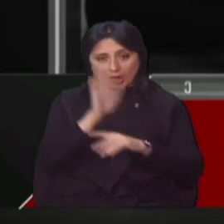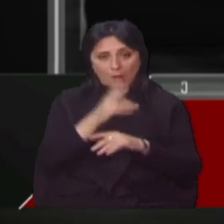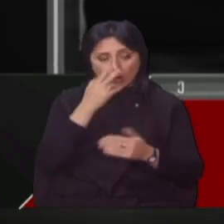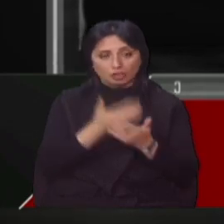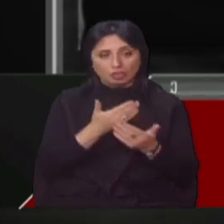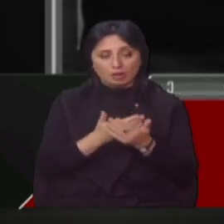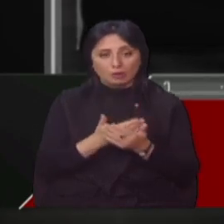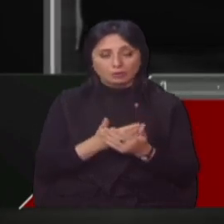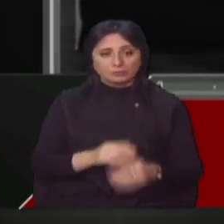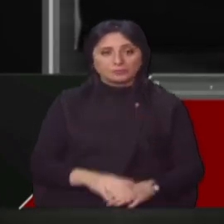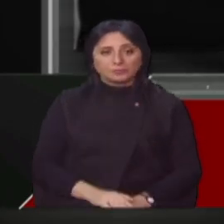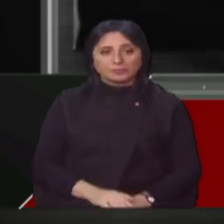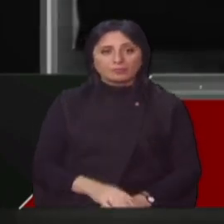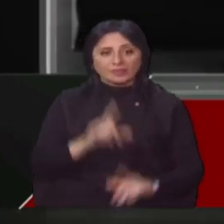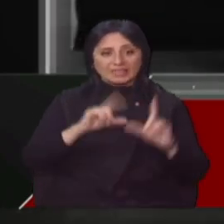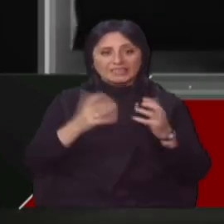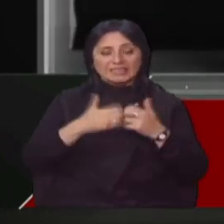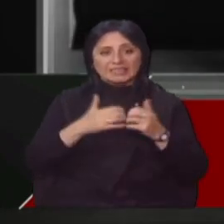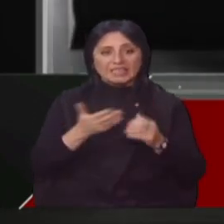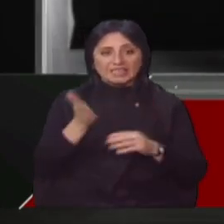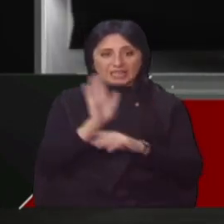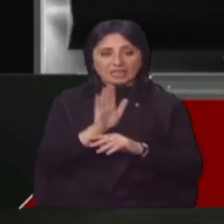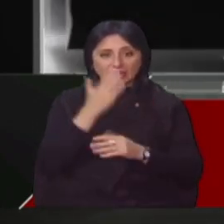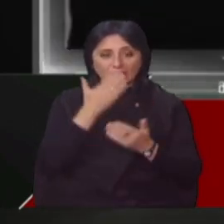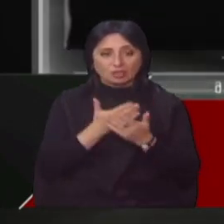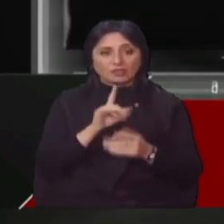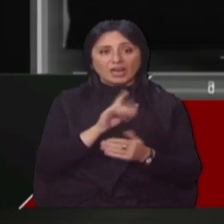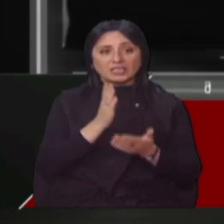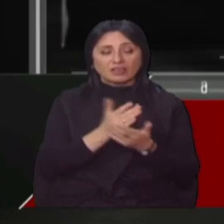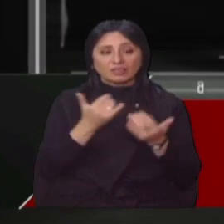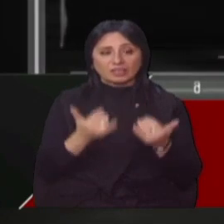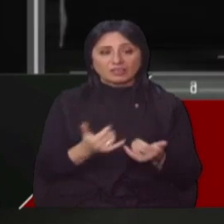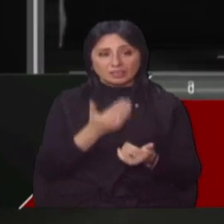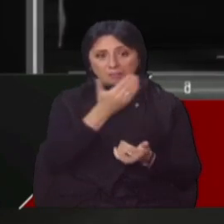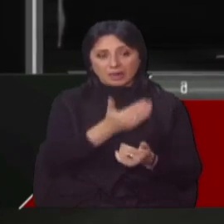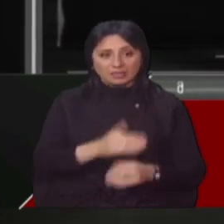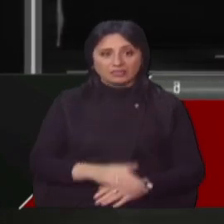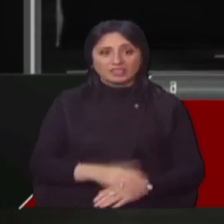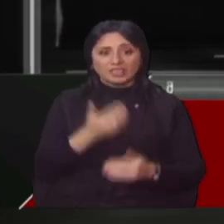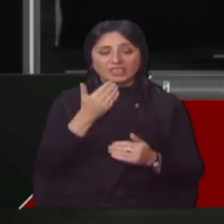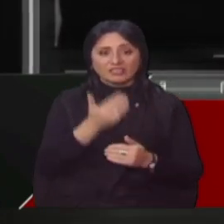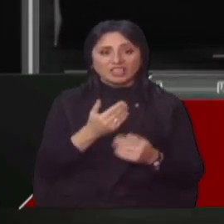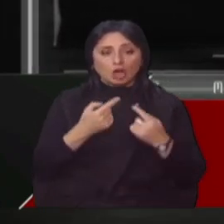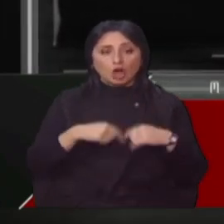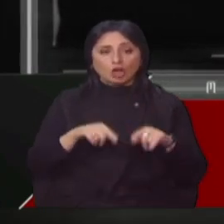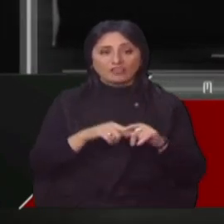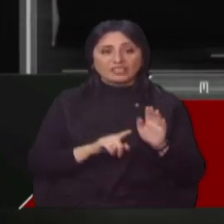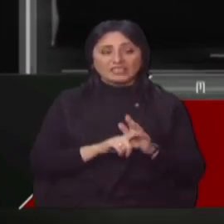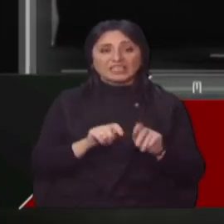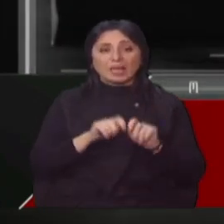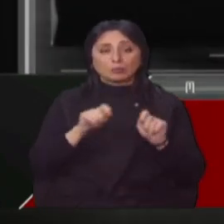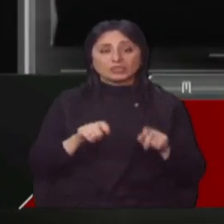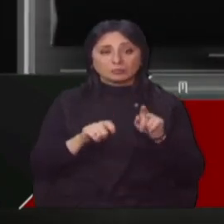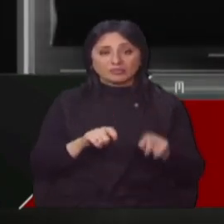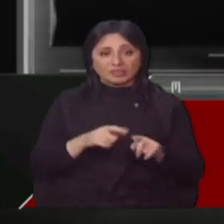და ის სტატისტიკა დადონ, რაც აქვთ დღეს მათ. ორგანიზაციის